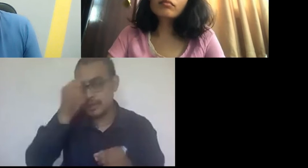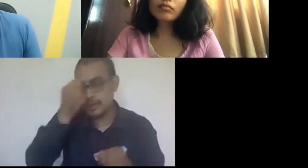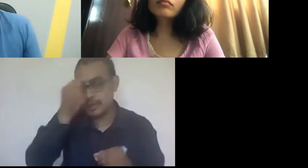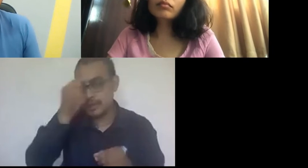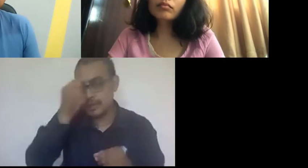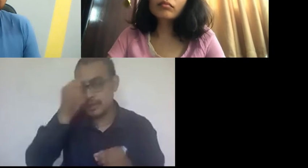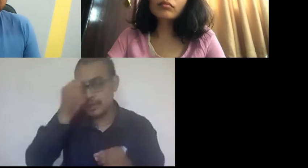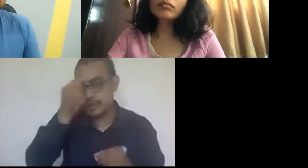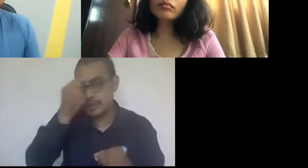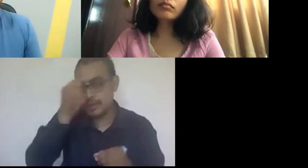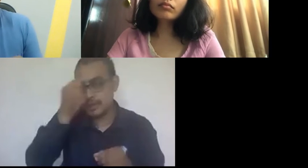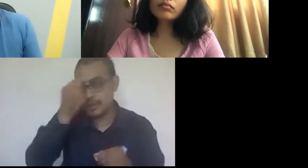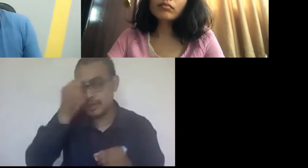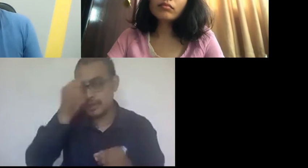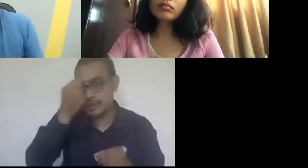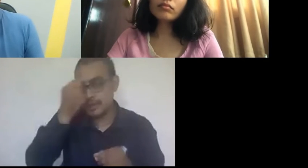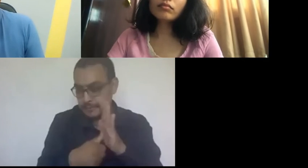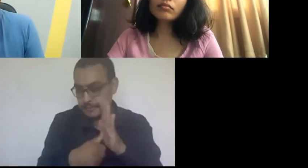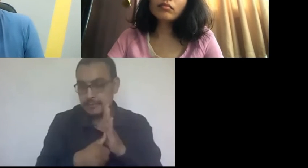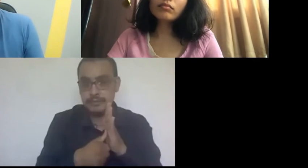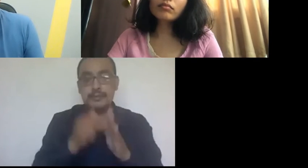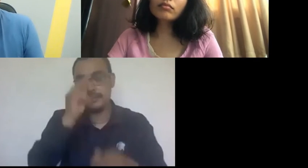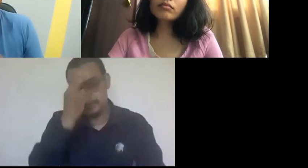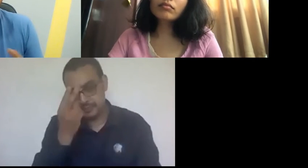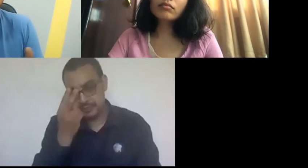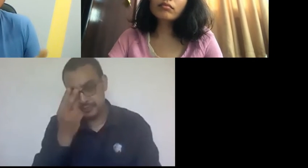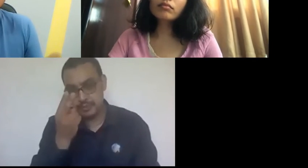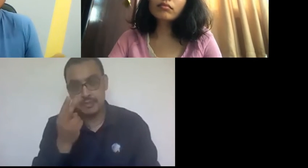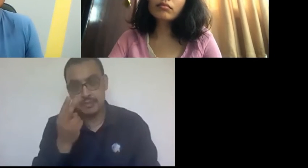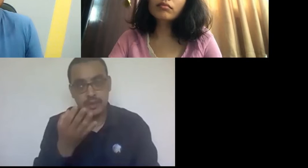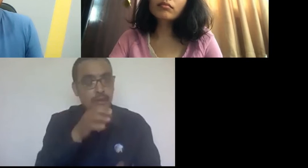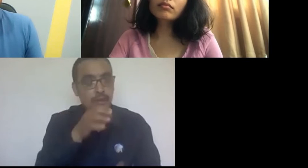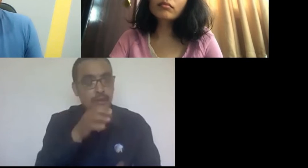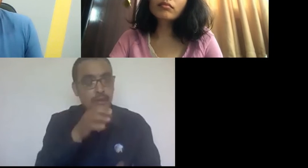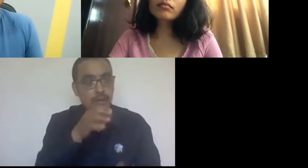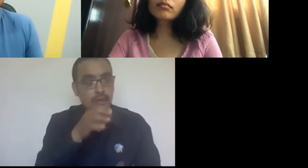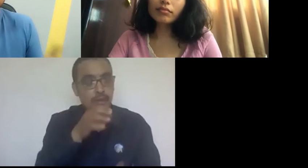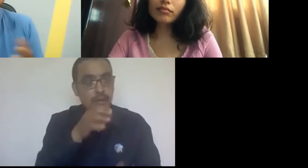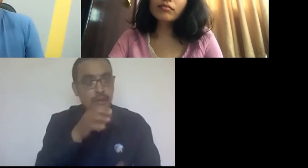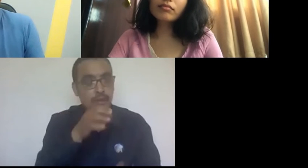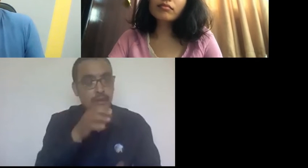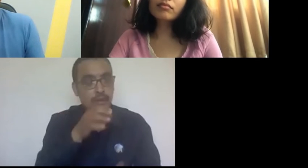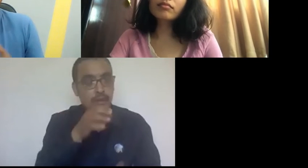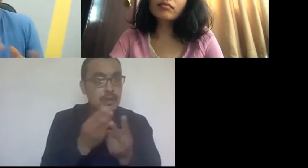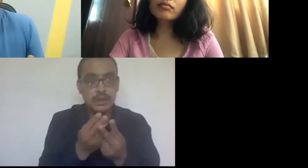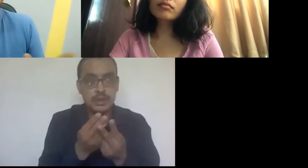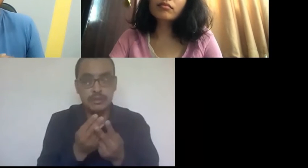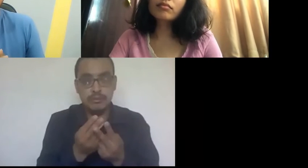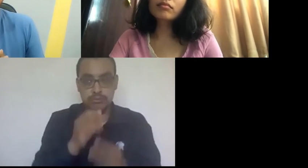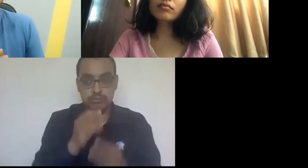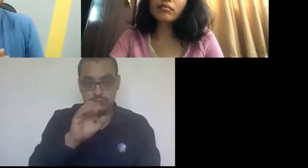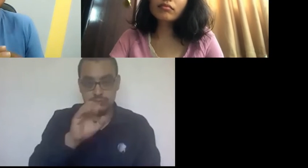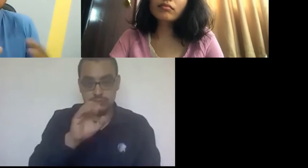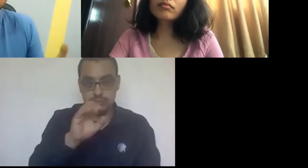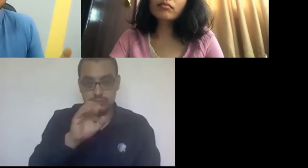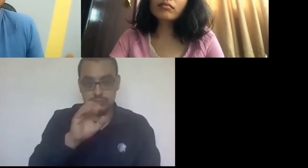होइन. अब त्यो नयाँ प्लेटफर्ममा जस्तै मैले क्लब हाउसमा देखेको थिएँ त्यहाँ फेरि उल्टो देख्छु. मैले अस्ति सबैमा नहोला